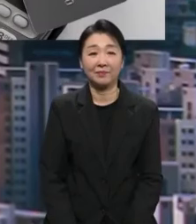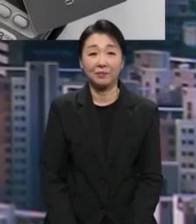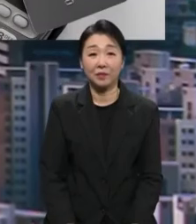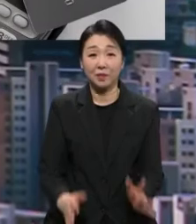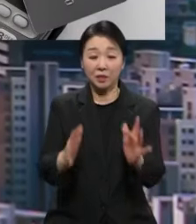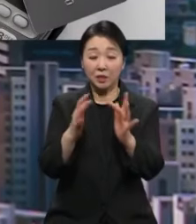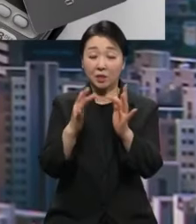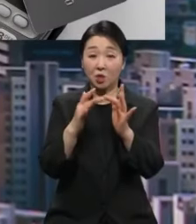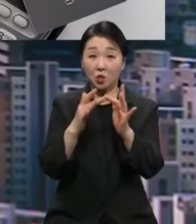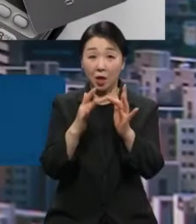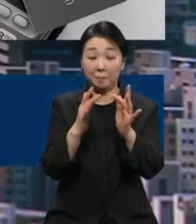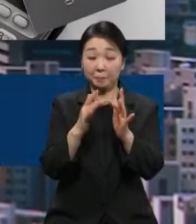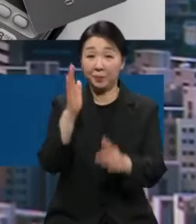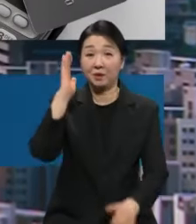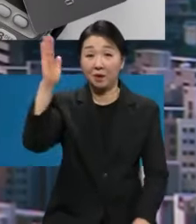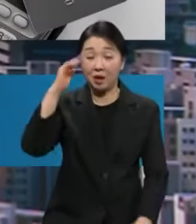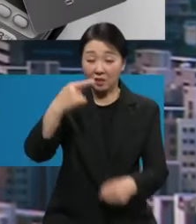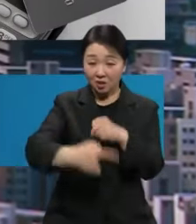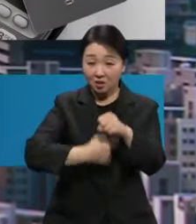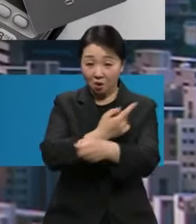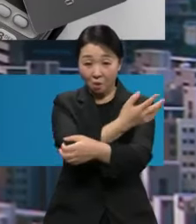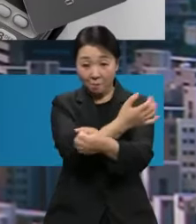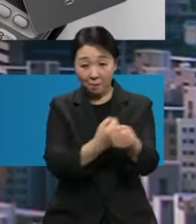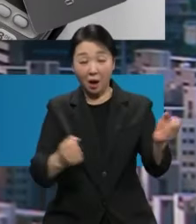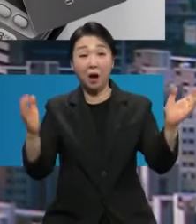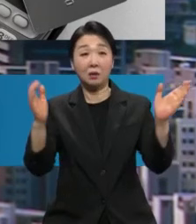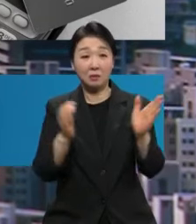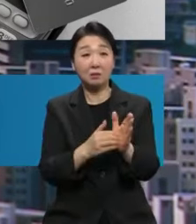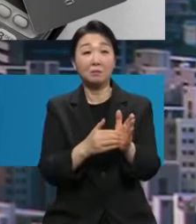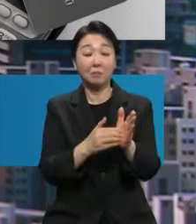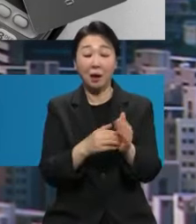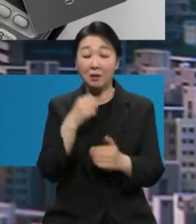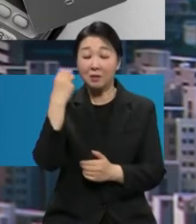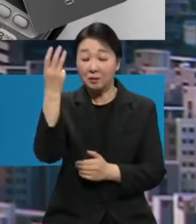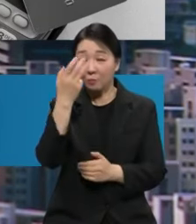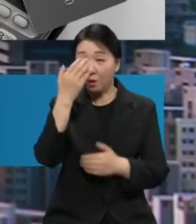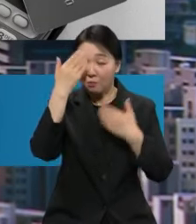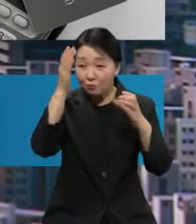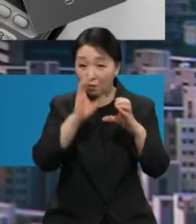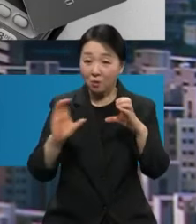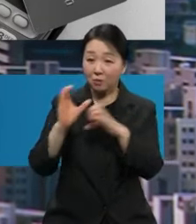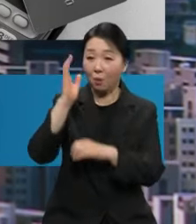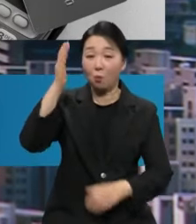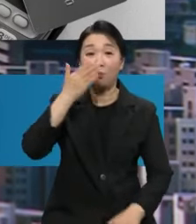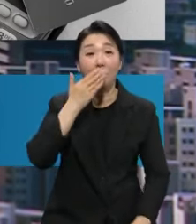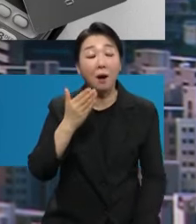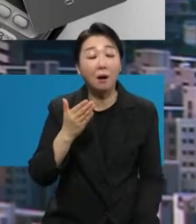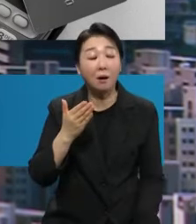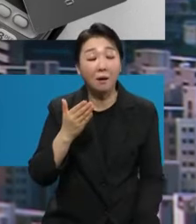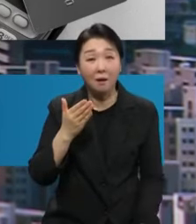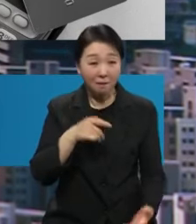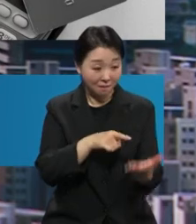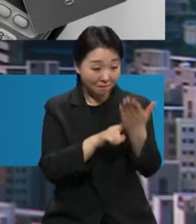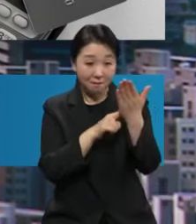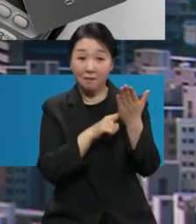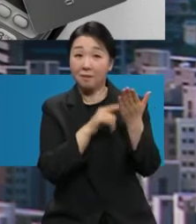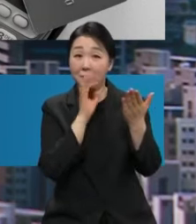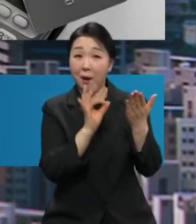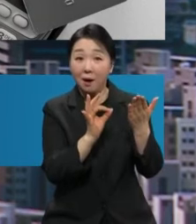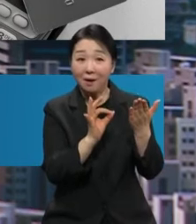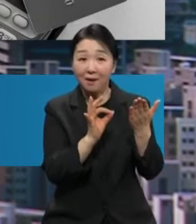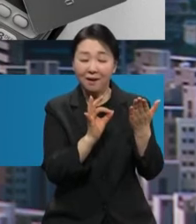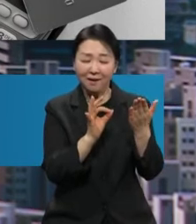1년짜리 인터넷 강의를 결제하면 3개월을 무료로 더 들을 수 있다는 광고. 자주 보이죠? 이렇게 장기